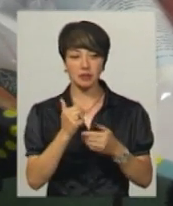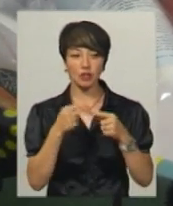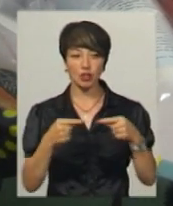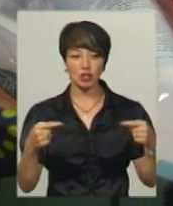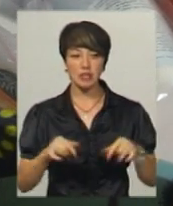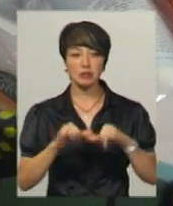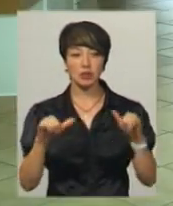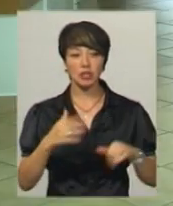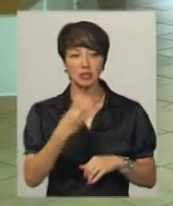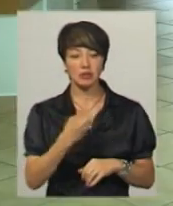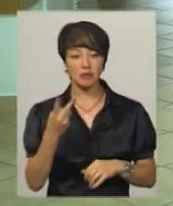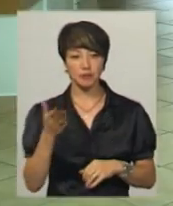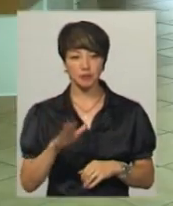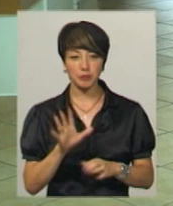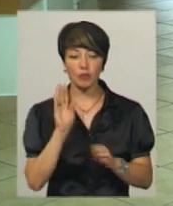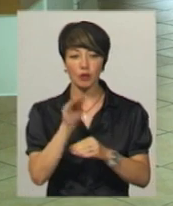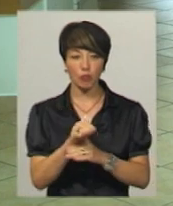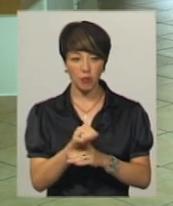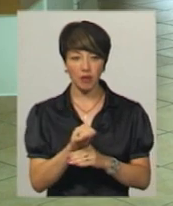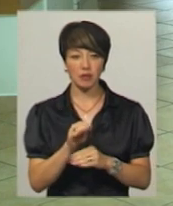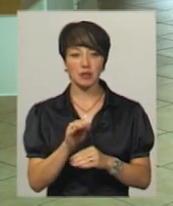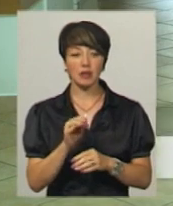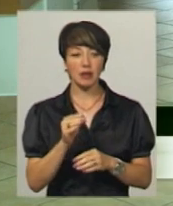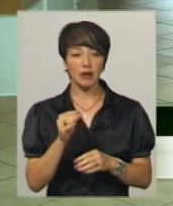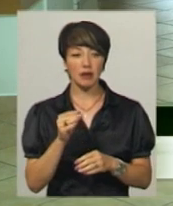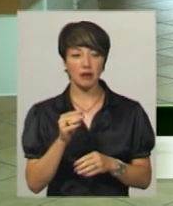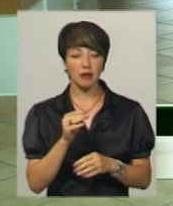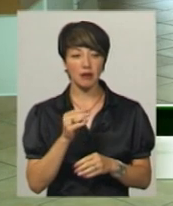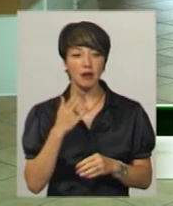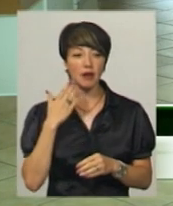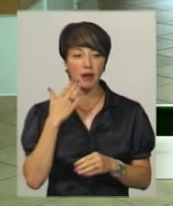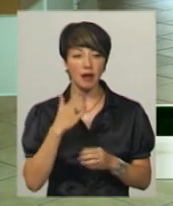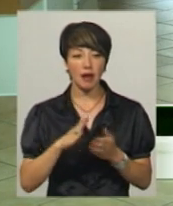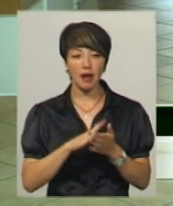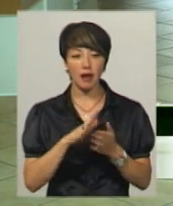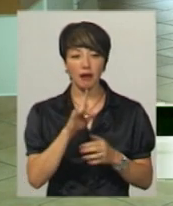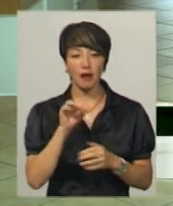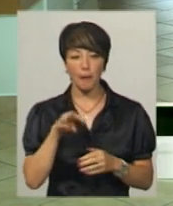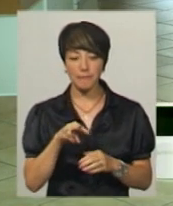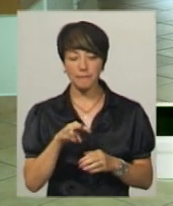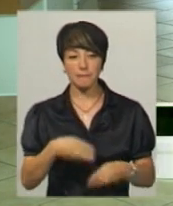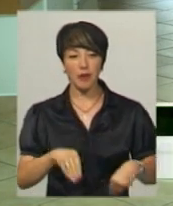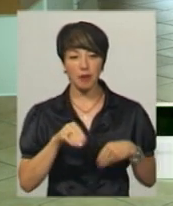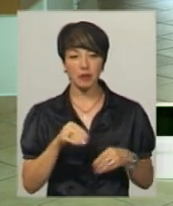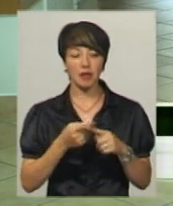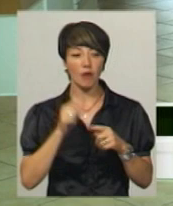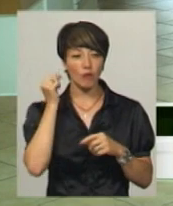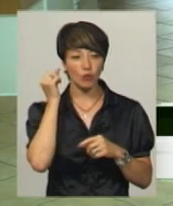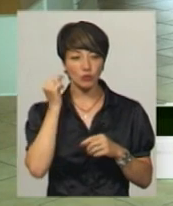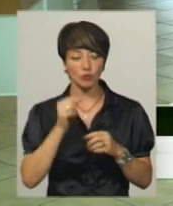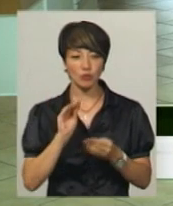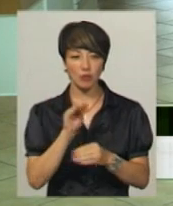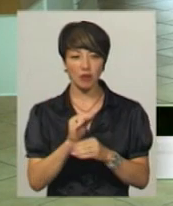до 32. Туди вже додавалися і крем під памперси, і додавалися палочки для вушок для